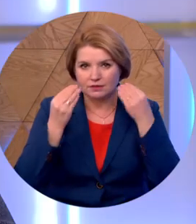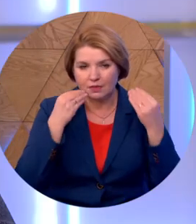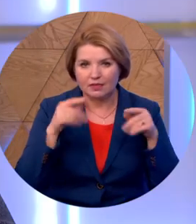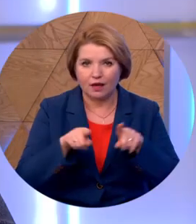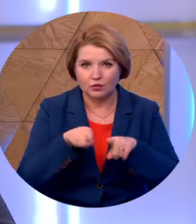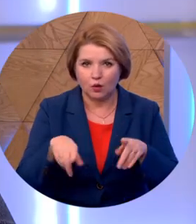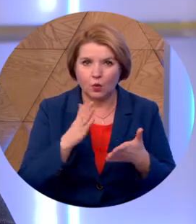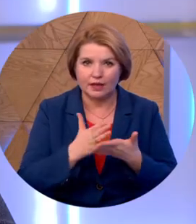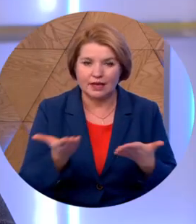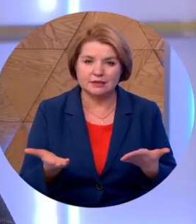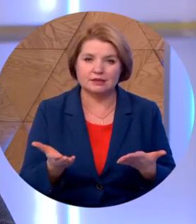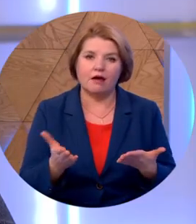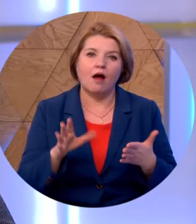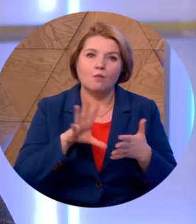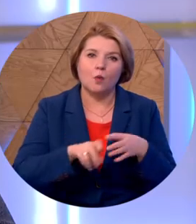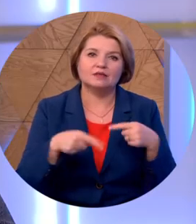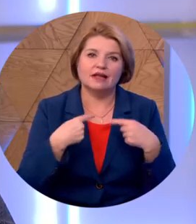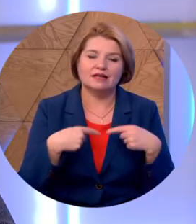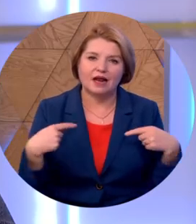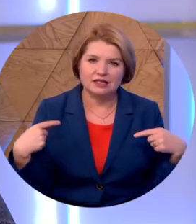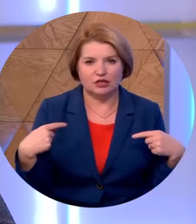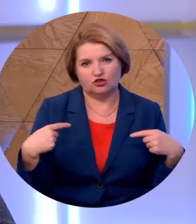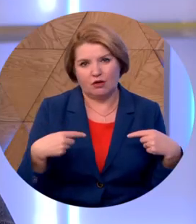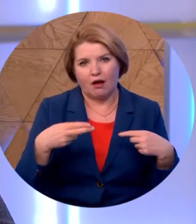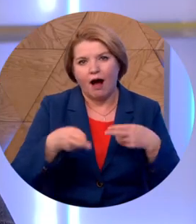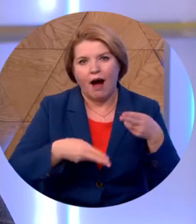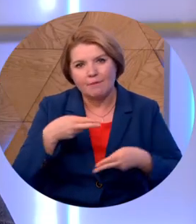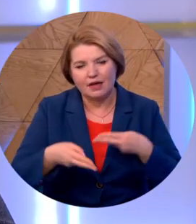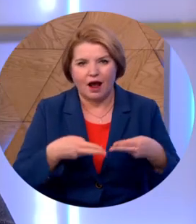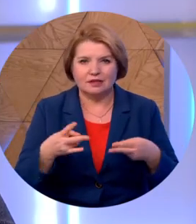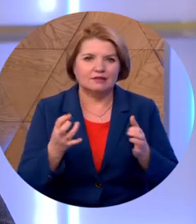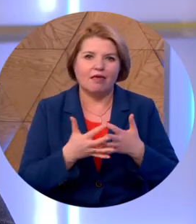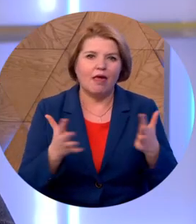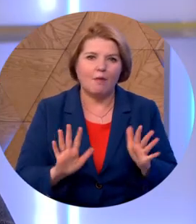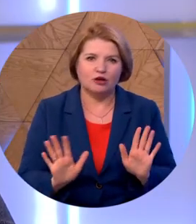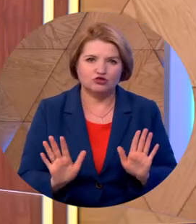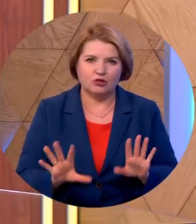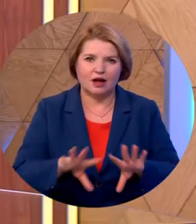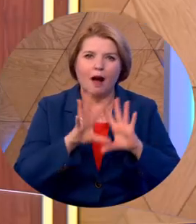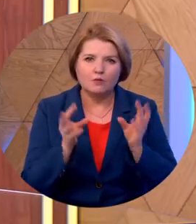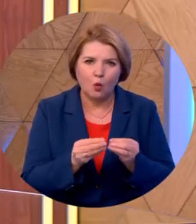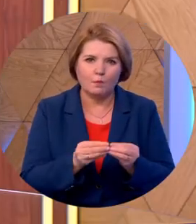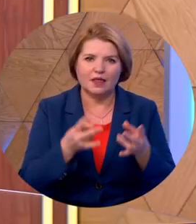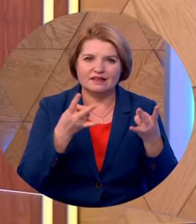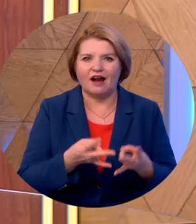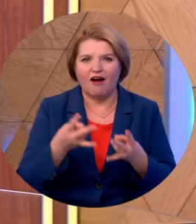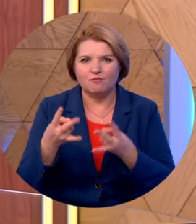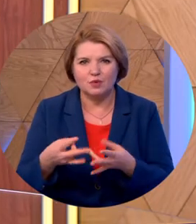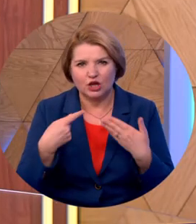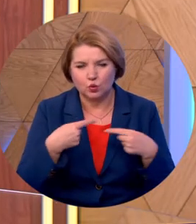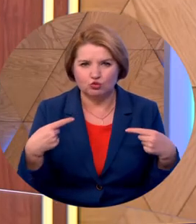в косметологии и после различных операций больших объёмных э травмирующих есть